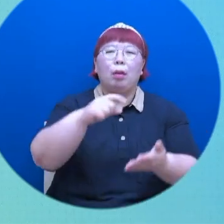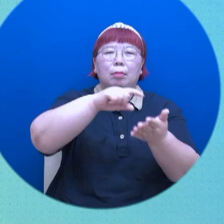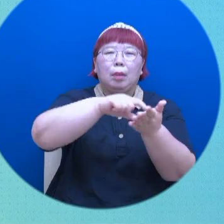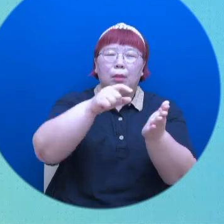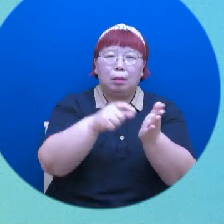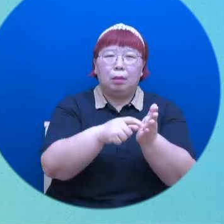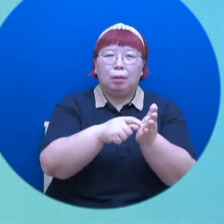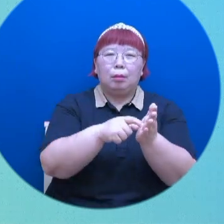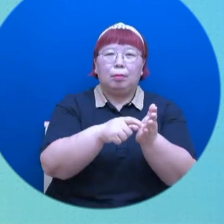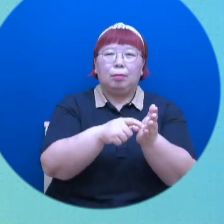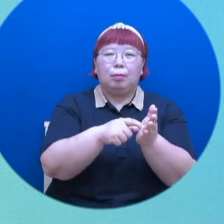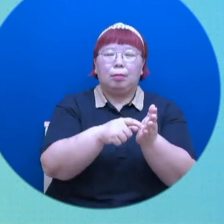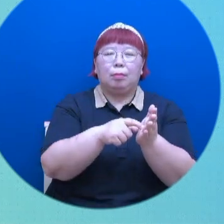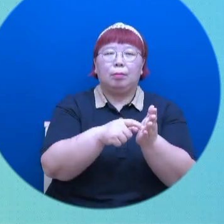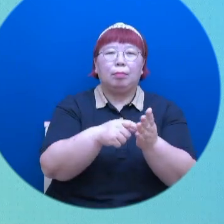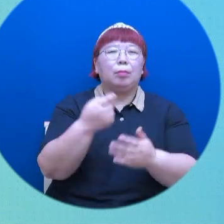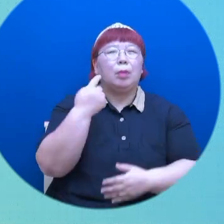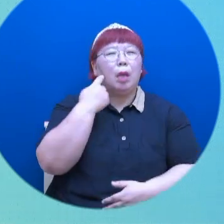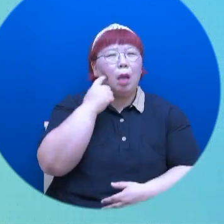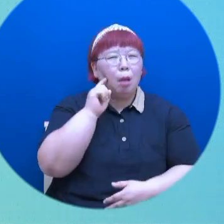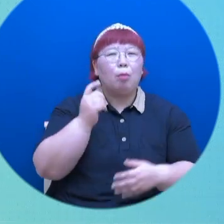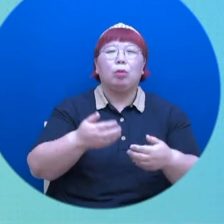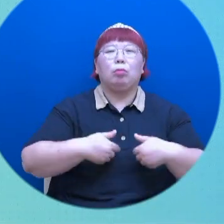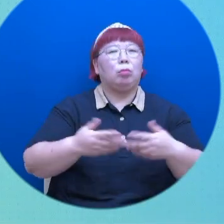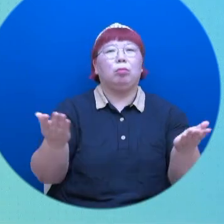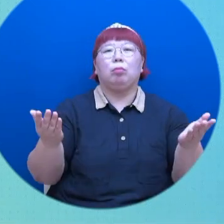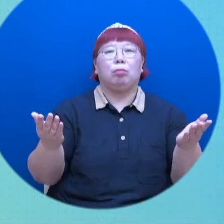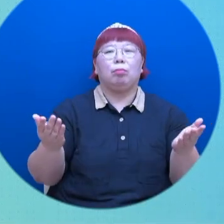만큼 예뻐질 필요 없단다.